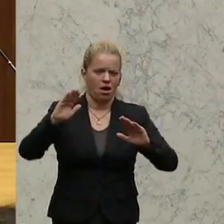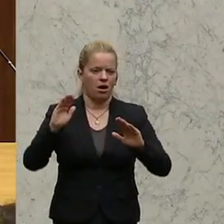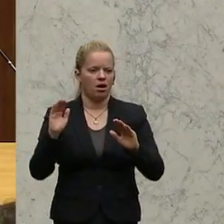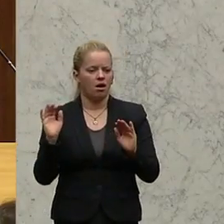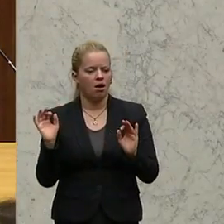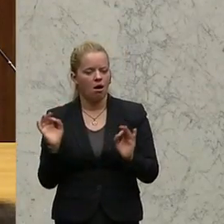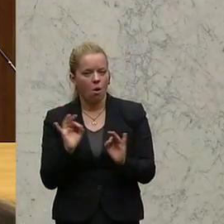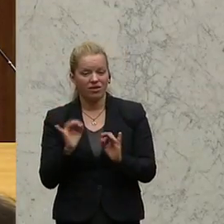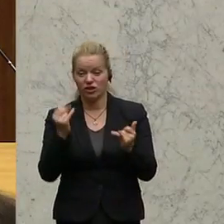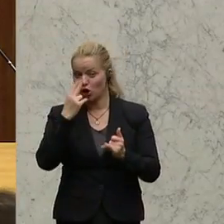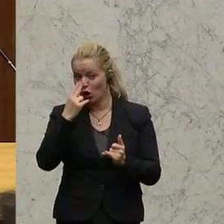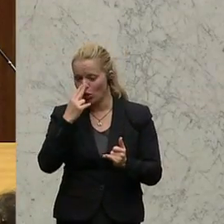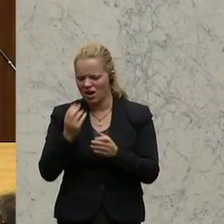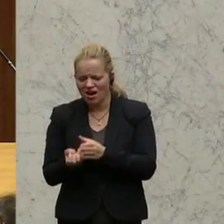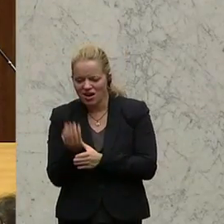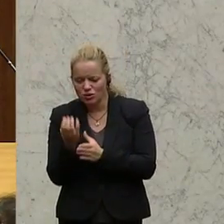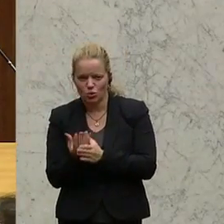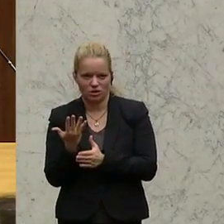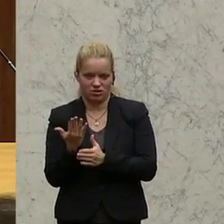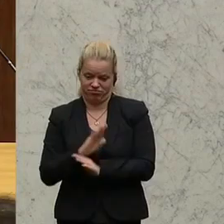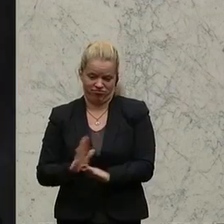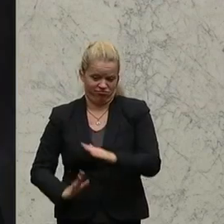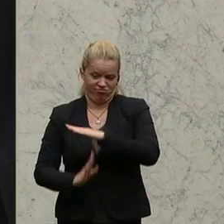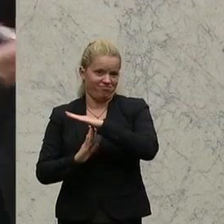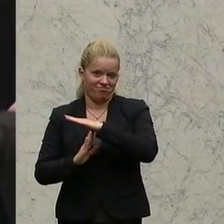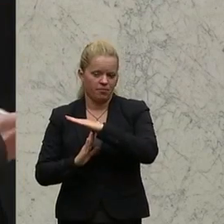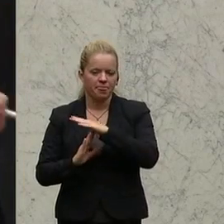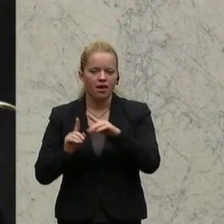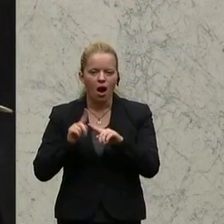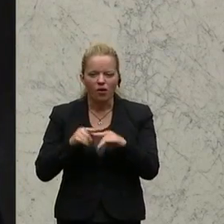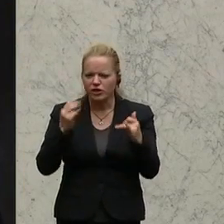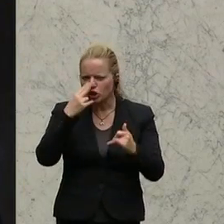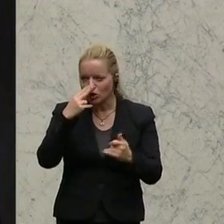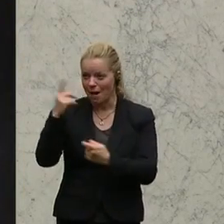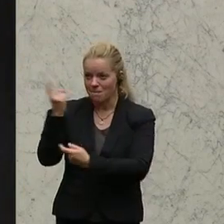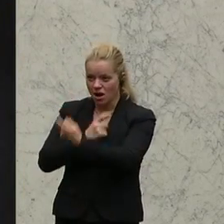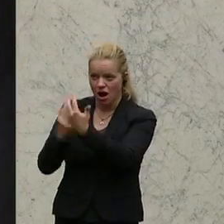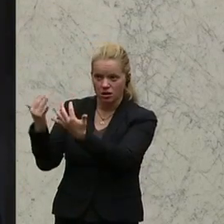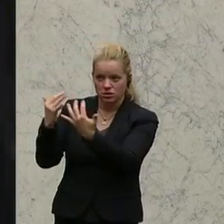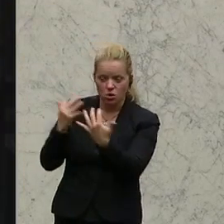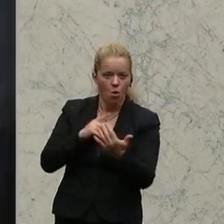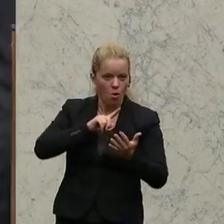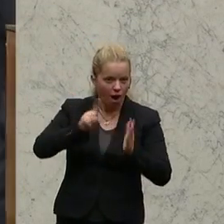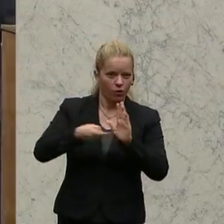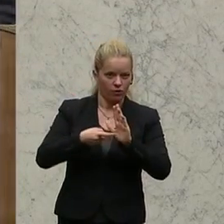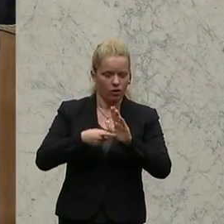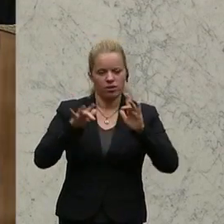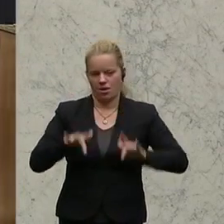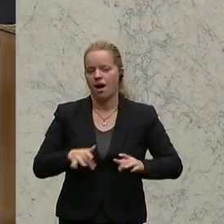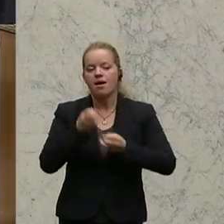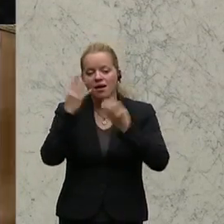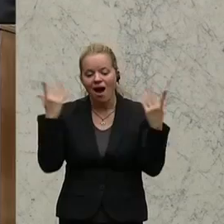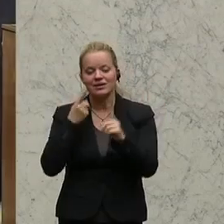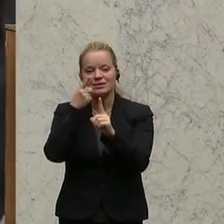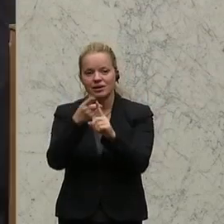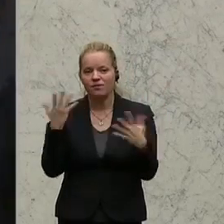Endlichkeit der Ressourcen bis hin zu den Herausforderungen durch die Migrationsbewegungen. Ja, und es geht darum, entsprechende